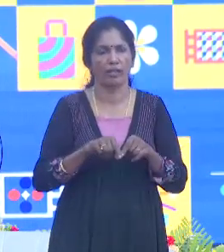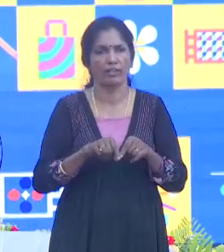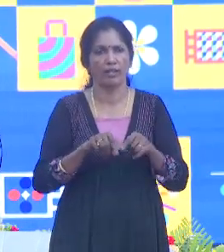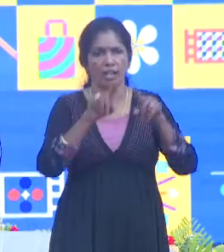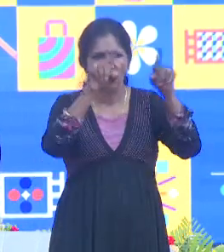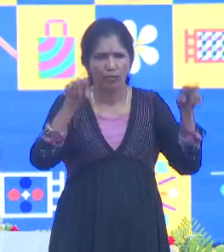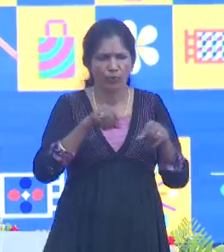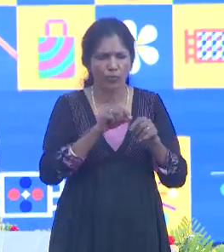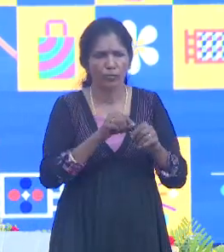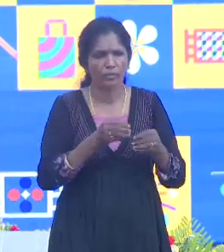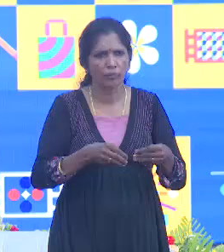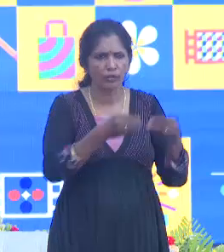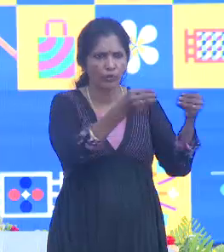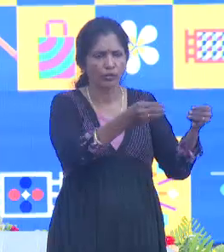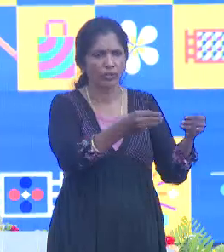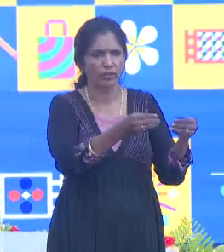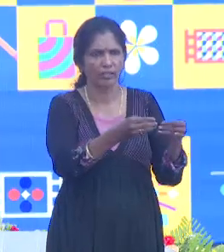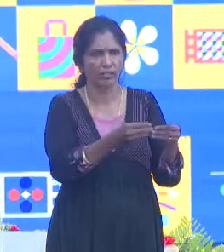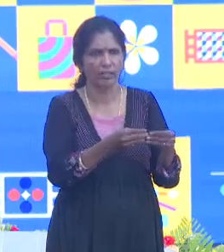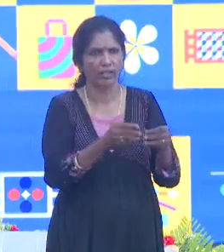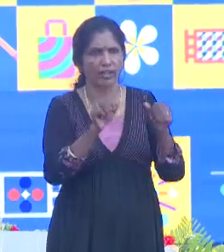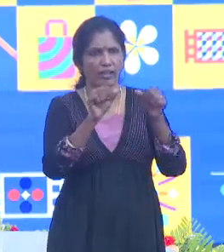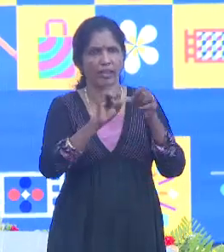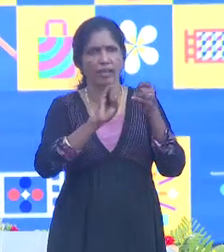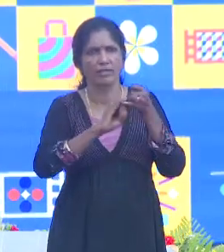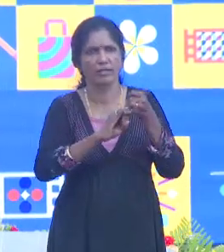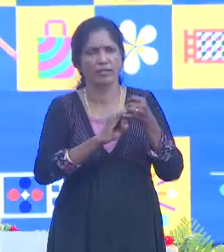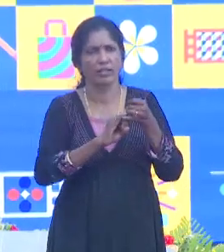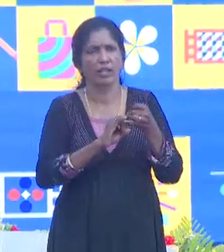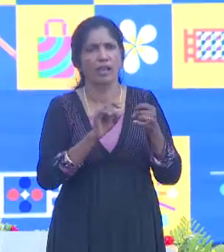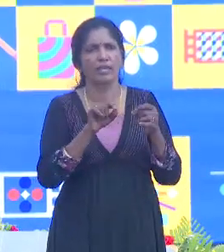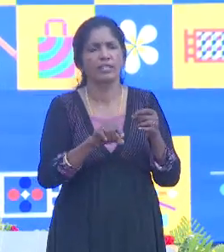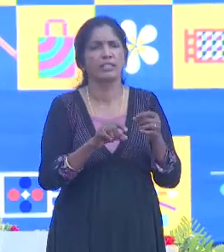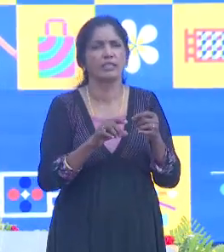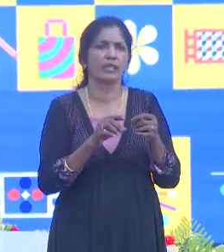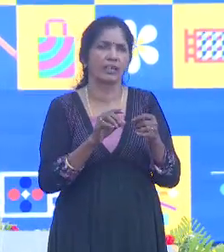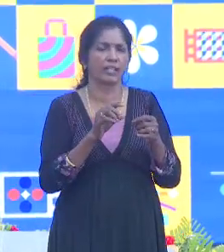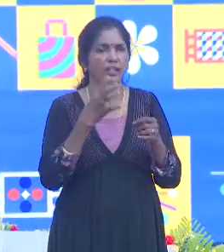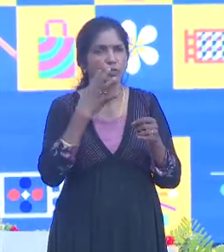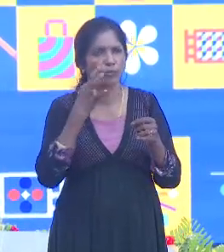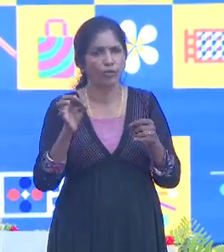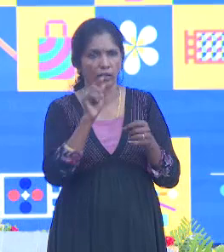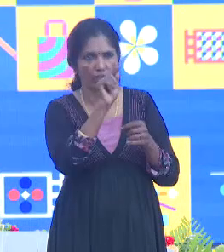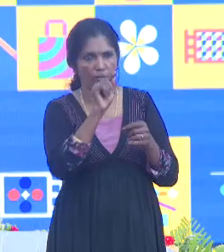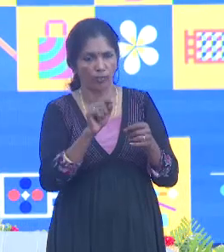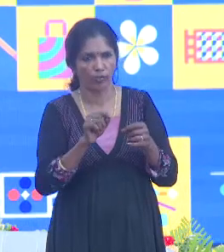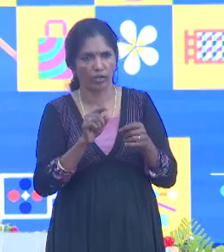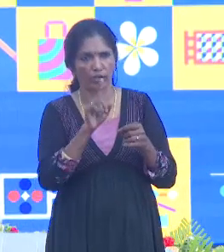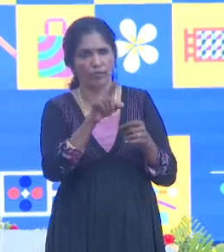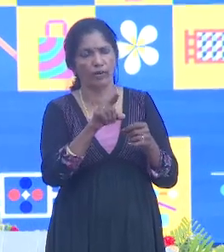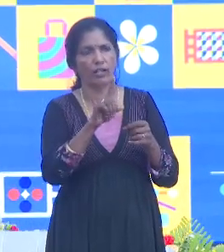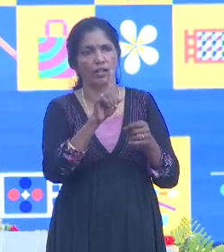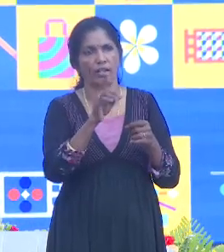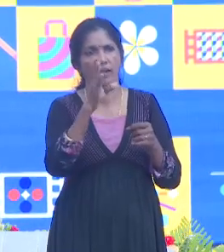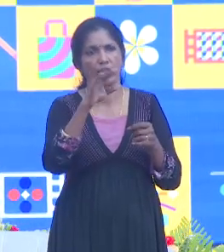ഭൂമി അസൈൻ ചെയ്ത് കൊടുക്കുന്നതിൻ്റെ അസൈൻമെൻറ്റിനെ സംബന്ധിച്ച്, അതിൻ്റെ മോഡസ് ഓപ്പറാൻഡിയെ സംബന്ധിച്ച് വളരെ കൃത്യമായി 96